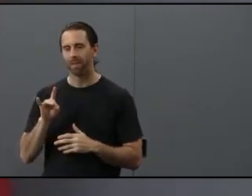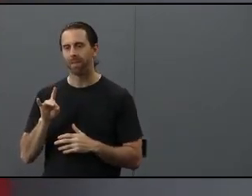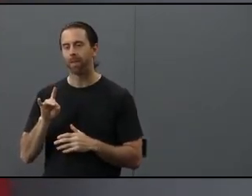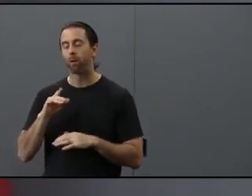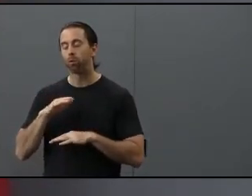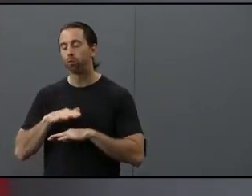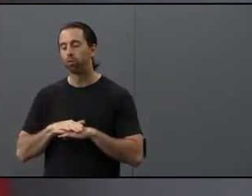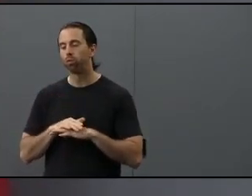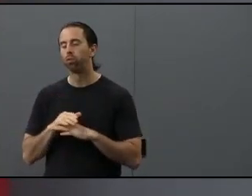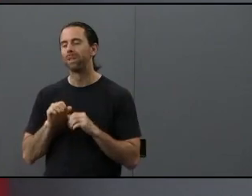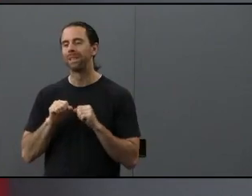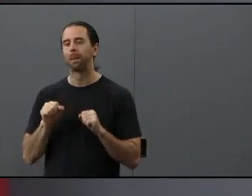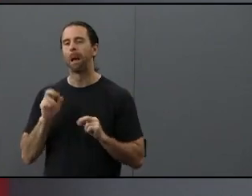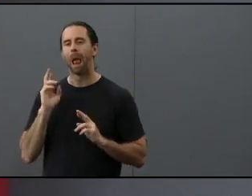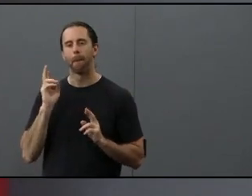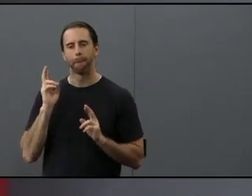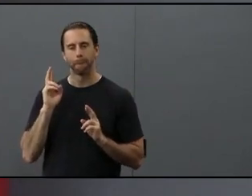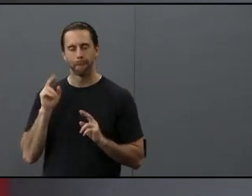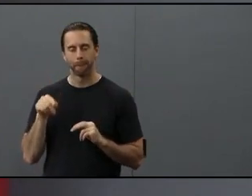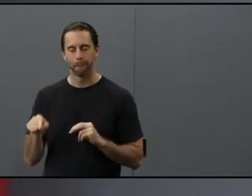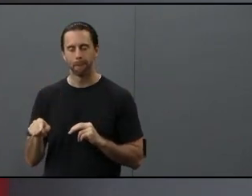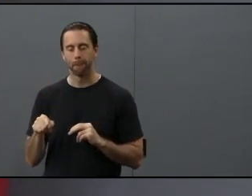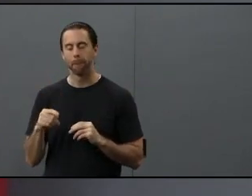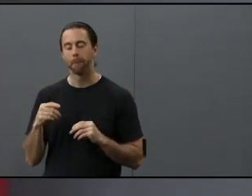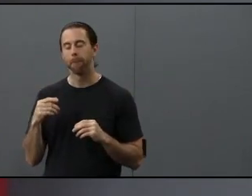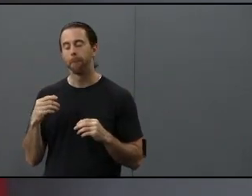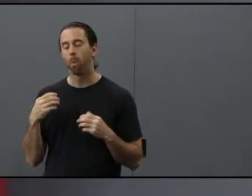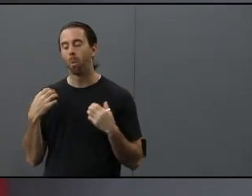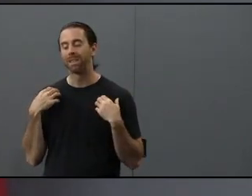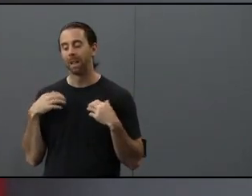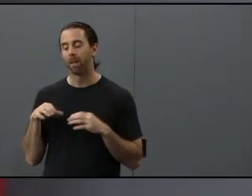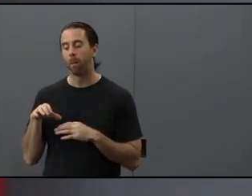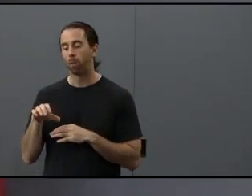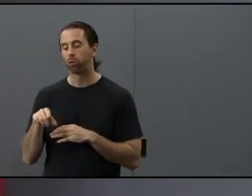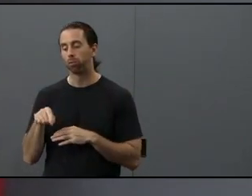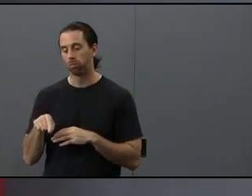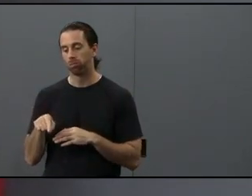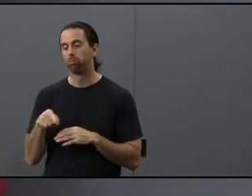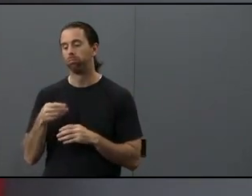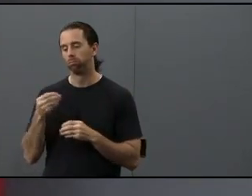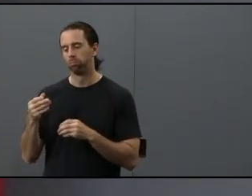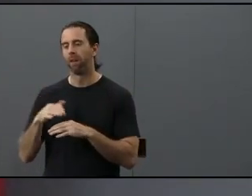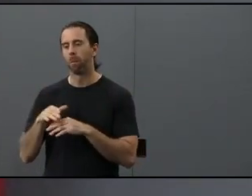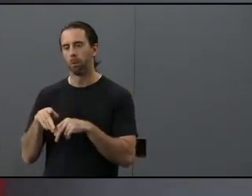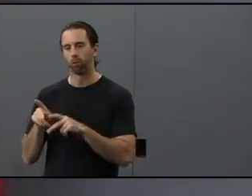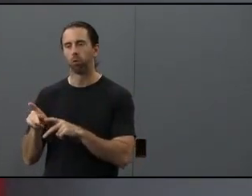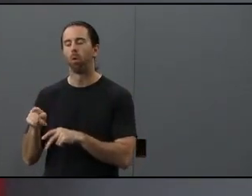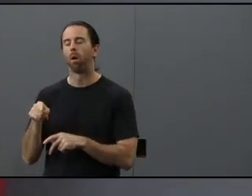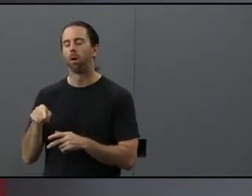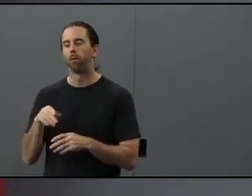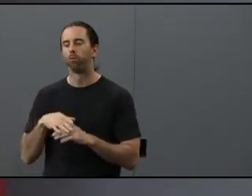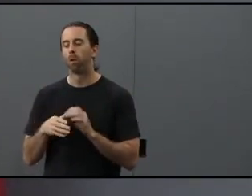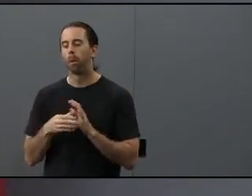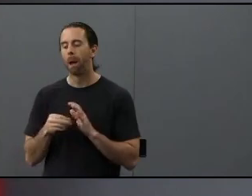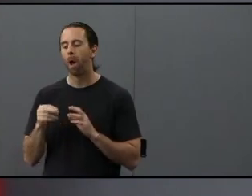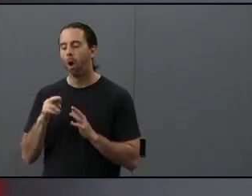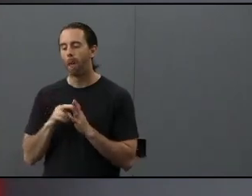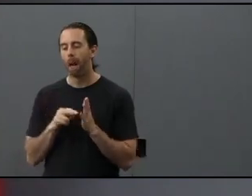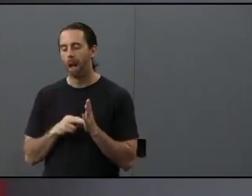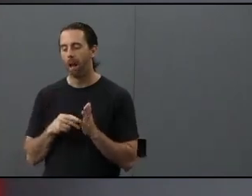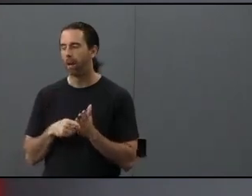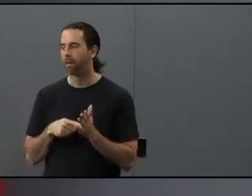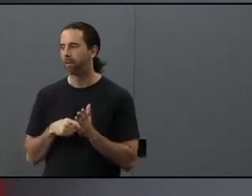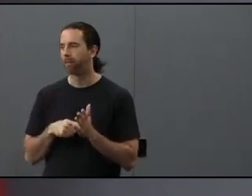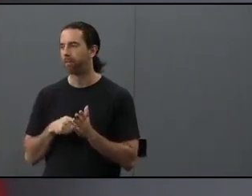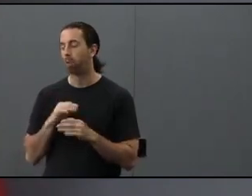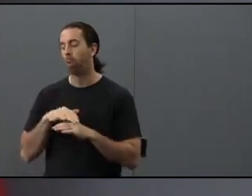concernant les systèmes d'alarmes le conseiller déposant donnant l'avis de motion dépose une copie du projet de règlement je devrais dire